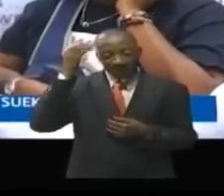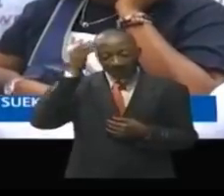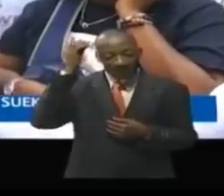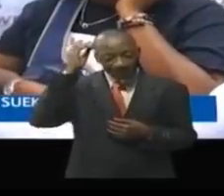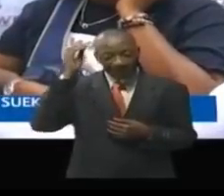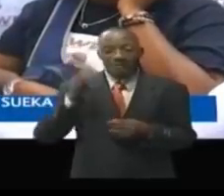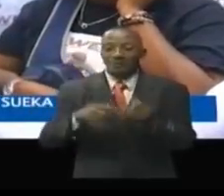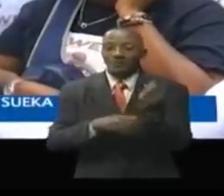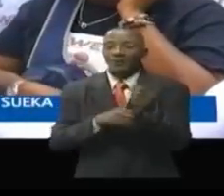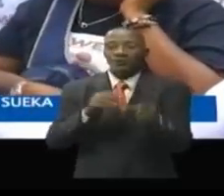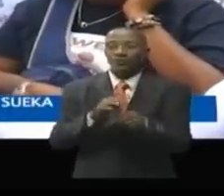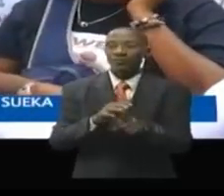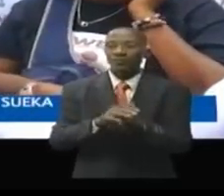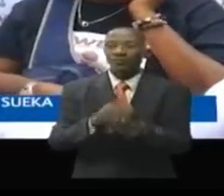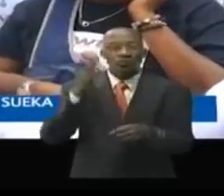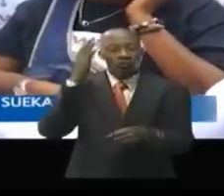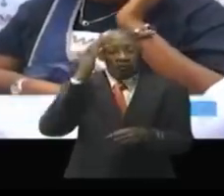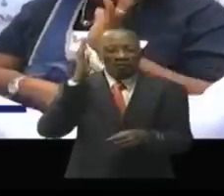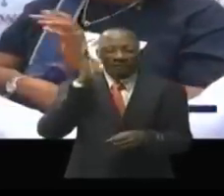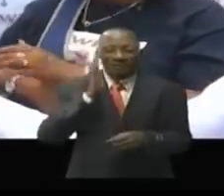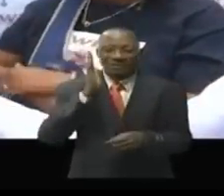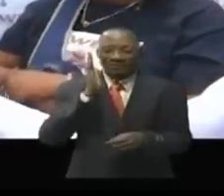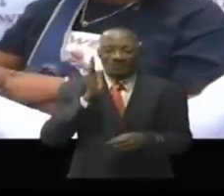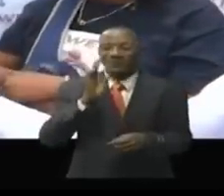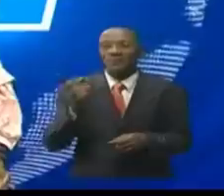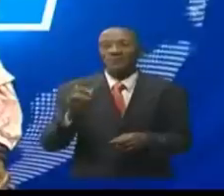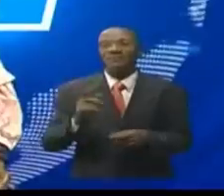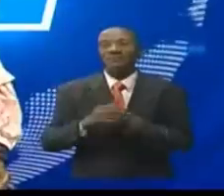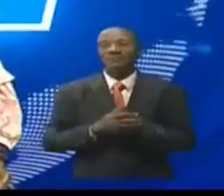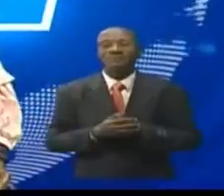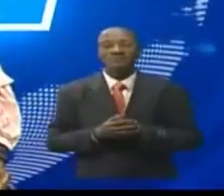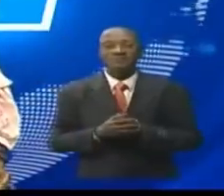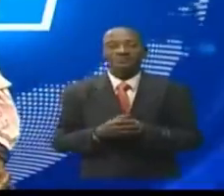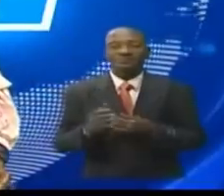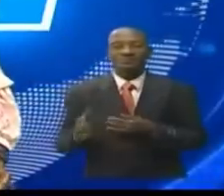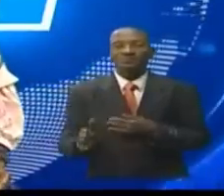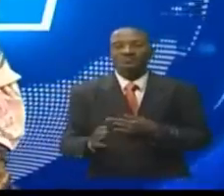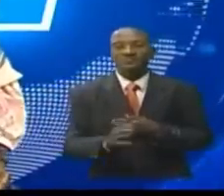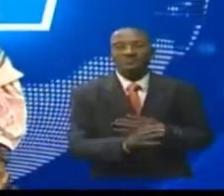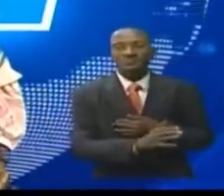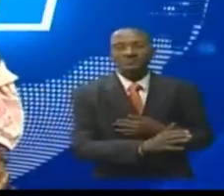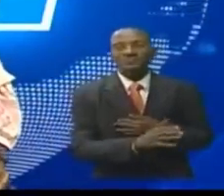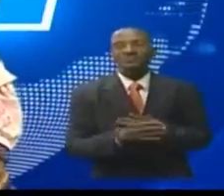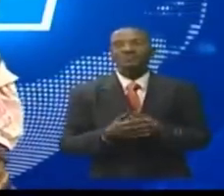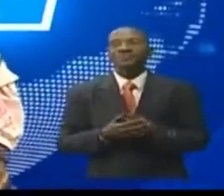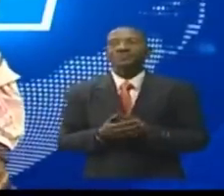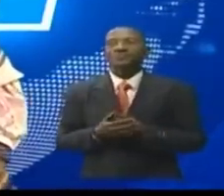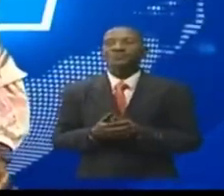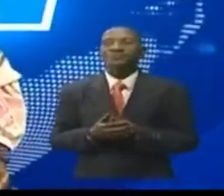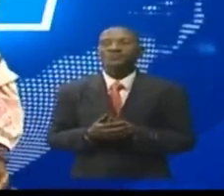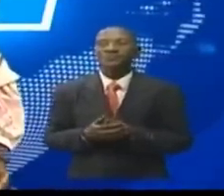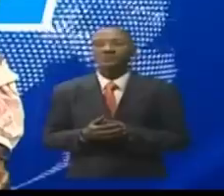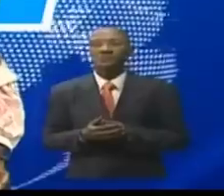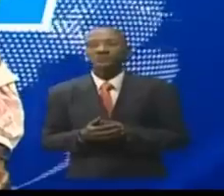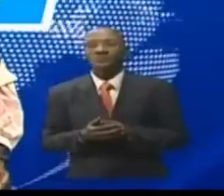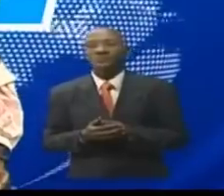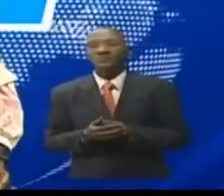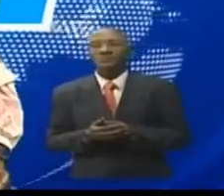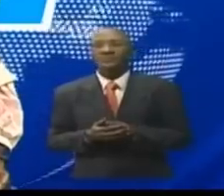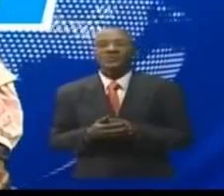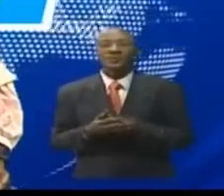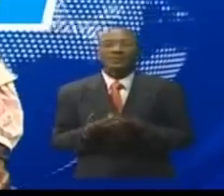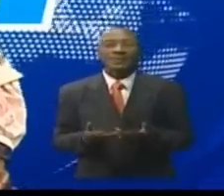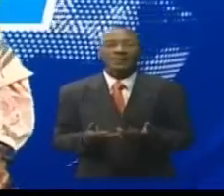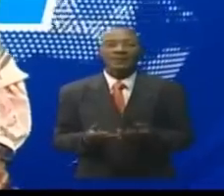un problème de société, car tout le monde est concerné. Le transfert énergétique et l'apport de la République démocratique du